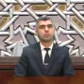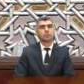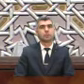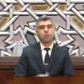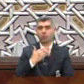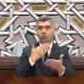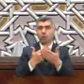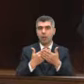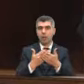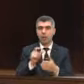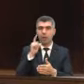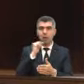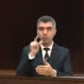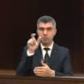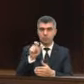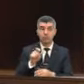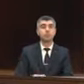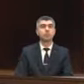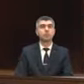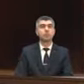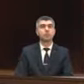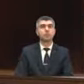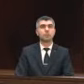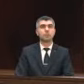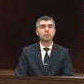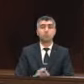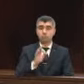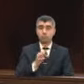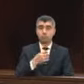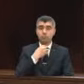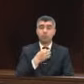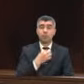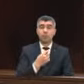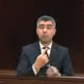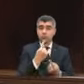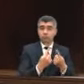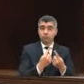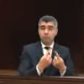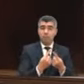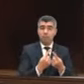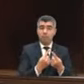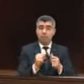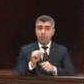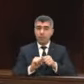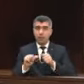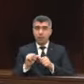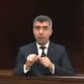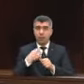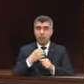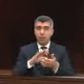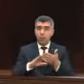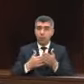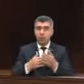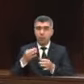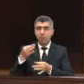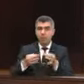شكرا سيد النائب المحترم. فعلا لا يمكن الحديث عن وتيرة التحول الرقمي للإدارة القضائية